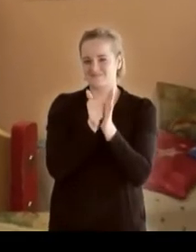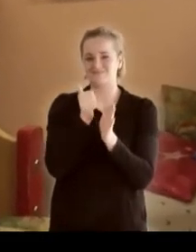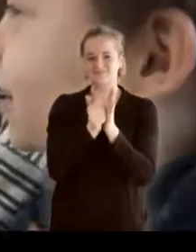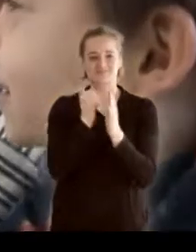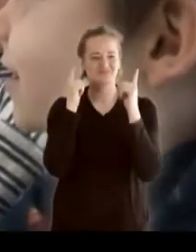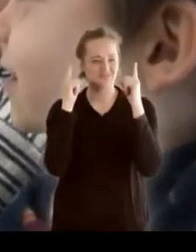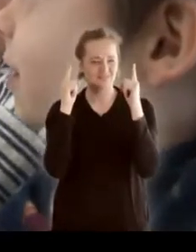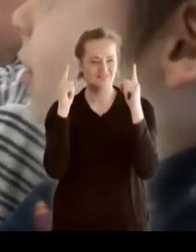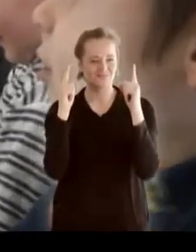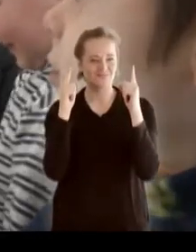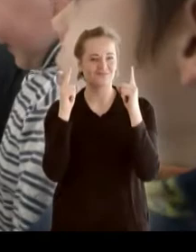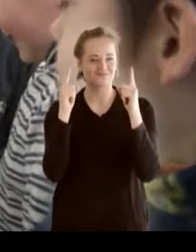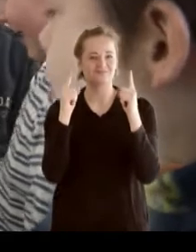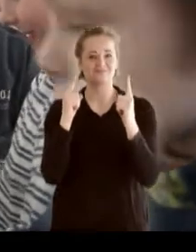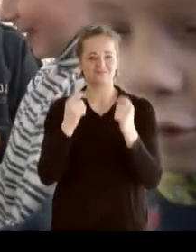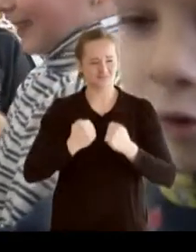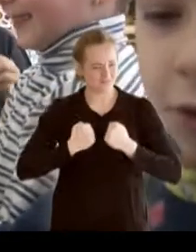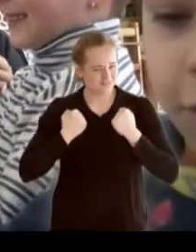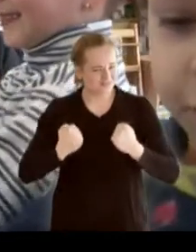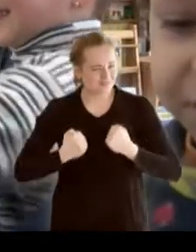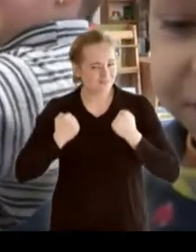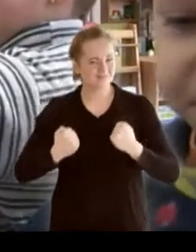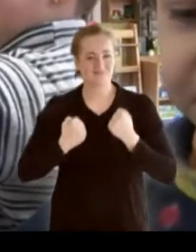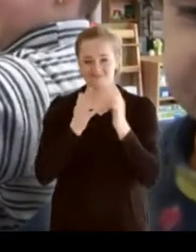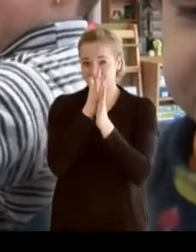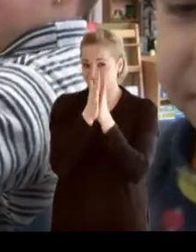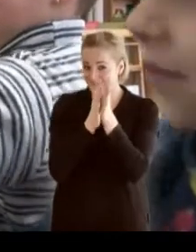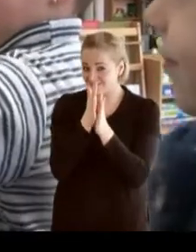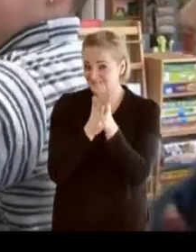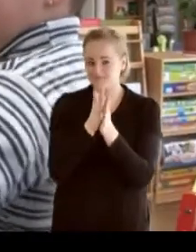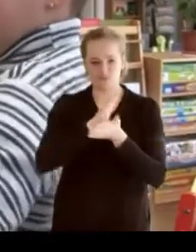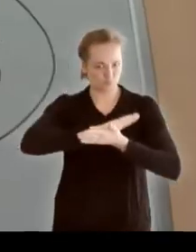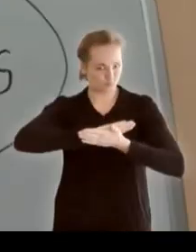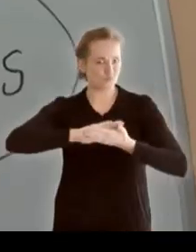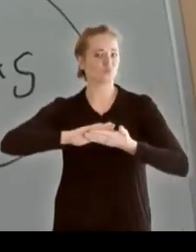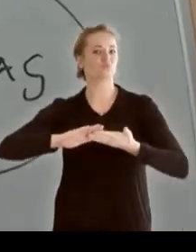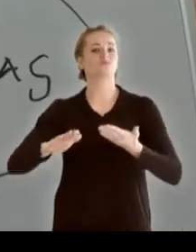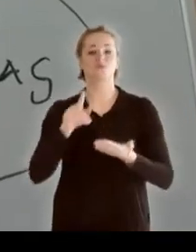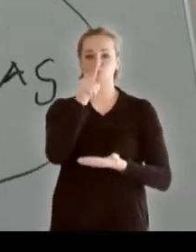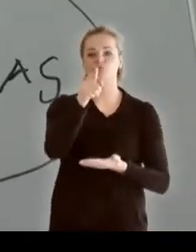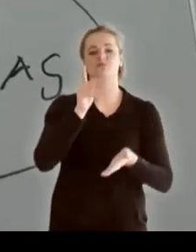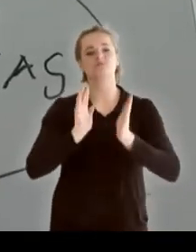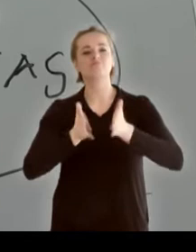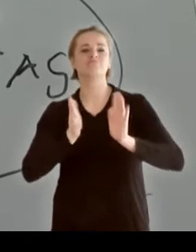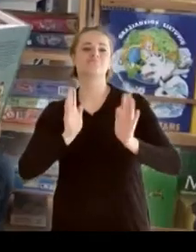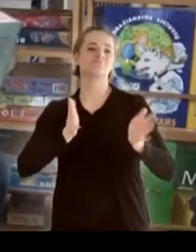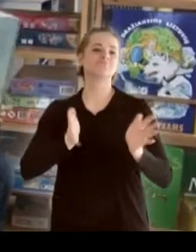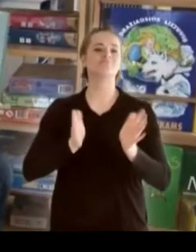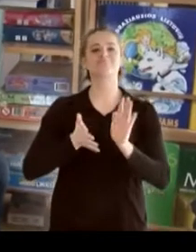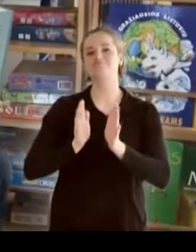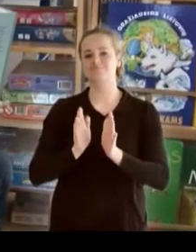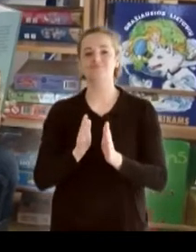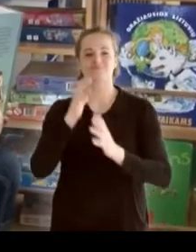kalbėti gražiai, išmok mylėti žodžius, nes tai, ką tu